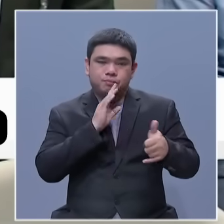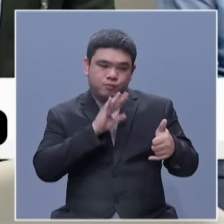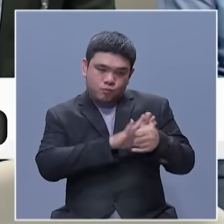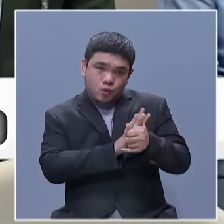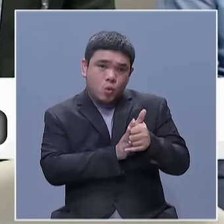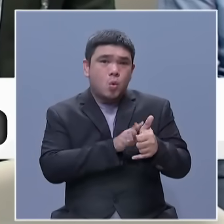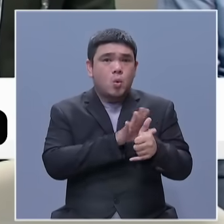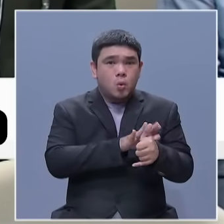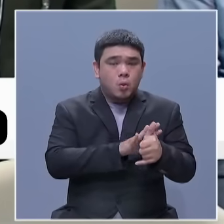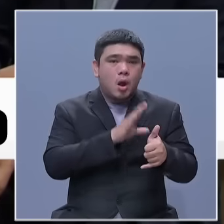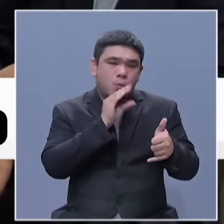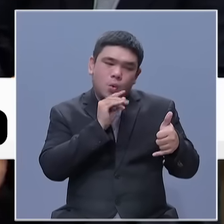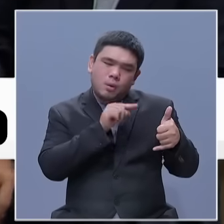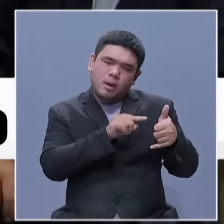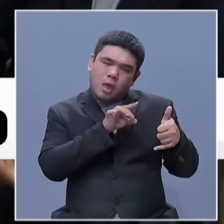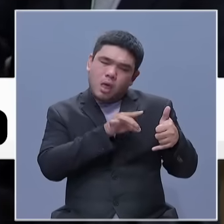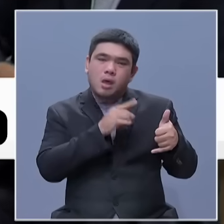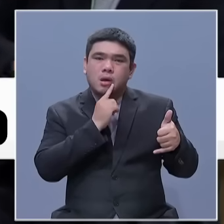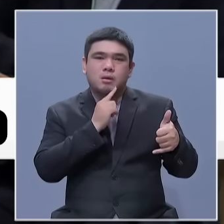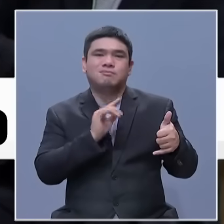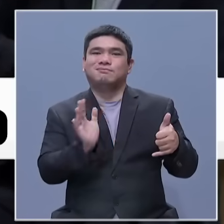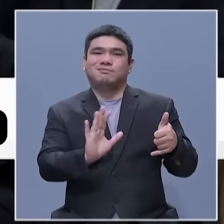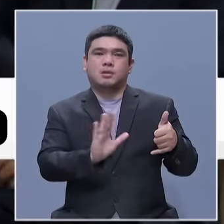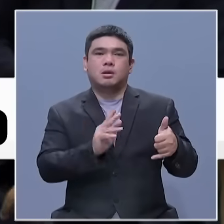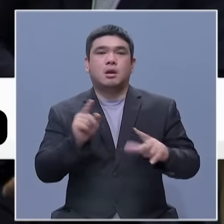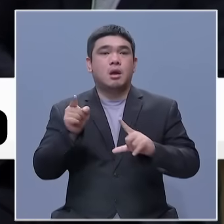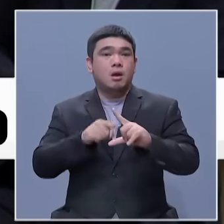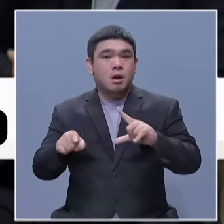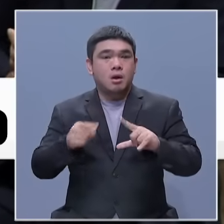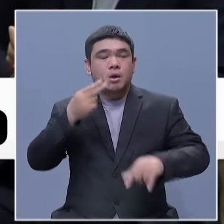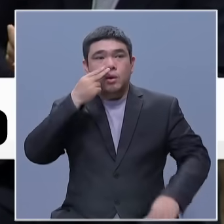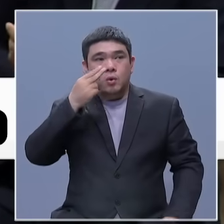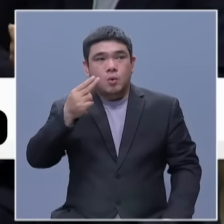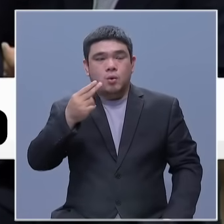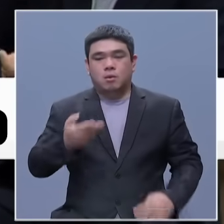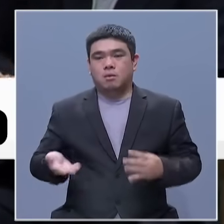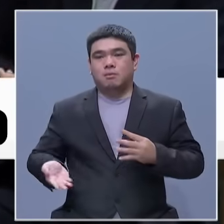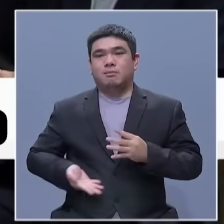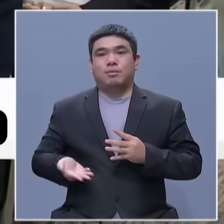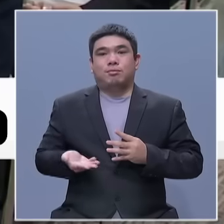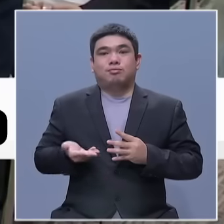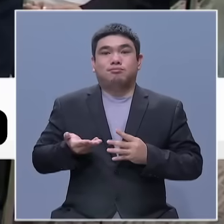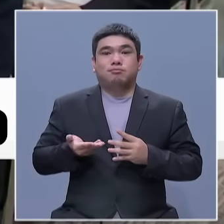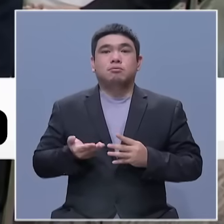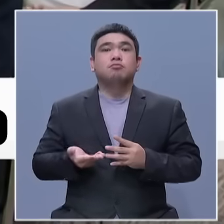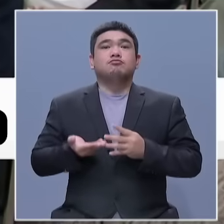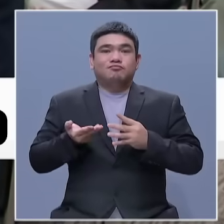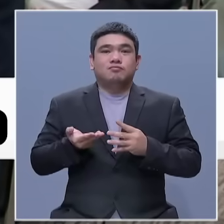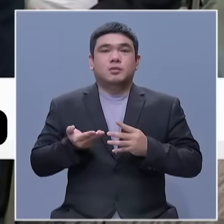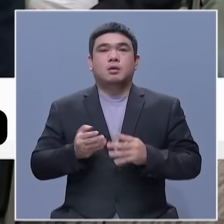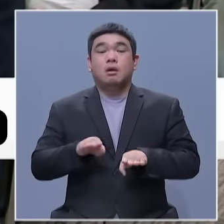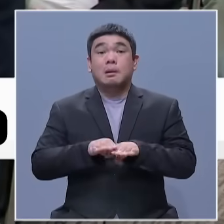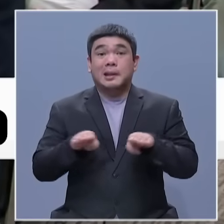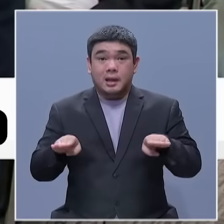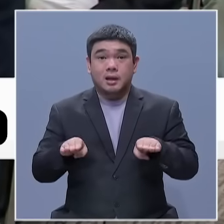ข้าข่ายคุกคามทางเพศซึ่งพอก้าวไกลทำแบบนี้บ่อยเข้าก็เหมือนกับเป็นการยกระดับตัวเองขึ้นไปเรื่อยๆค่ะ เพดานก็สูงขึ้นไป